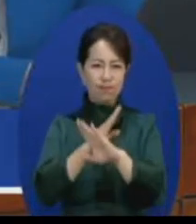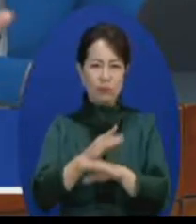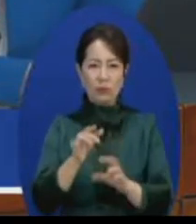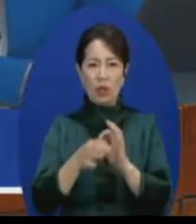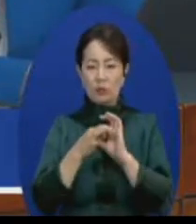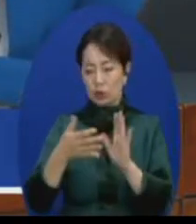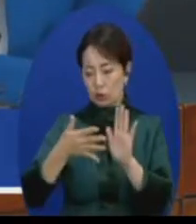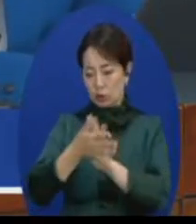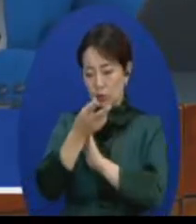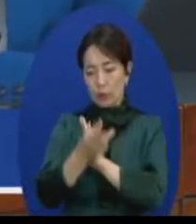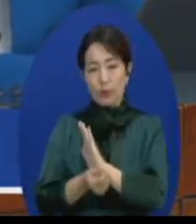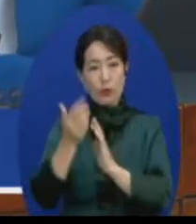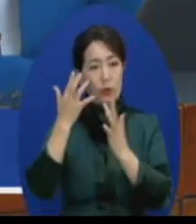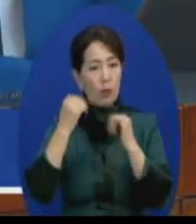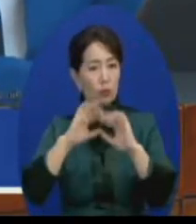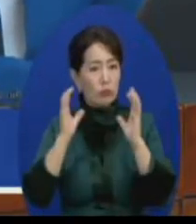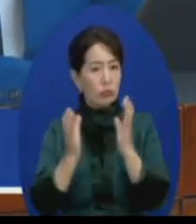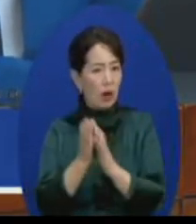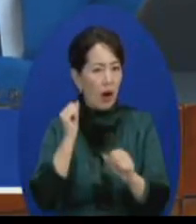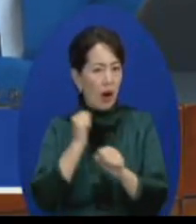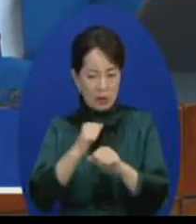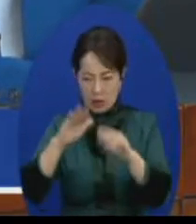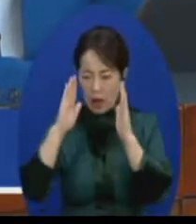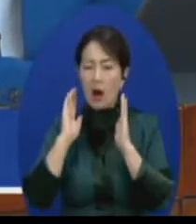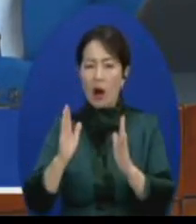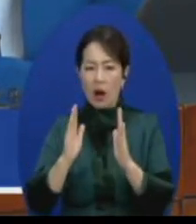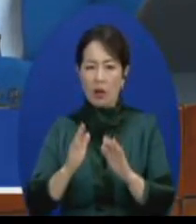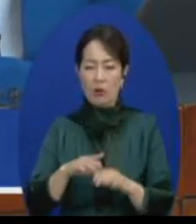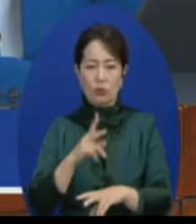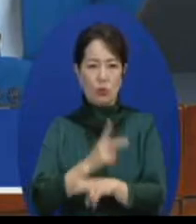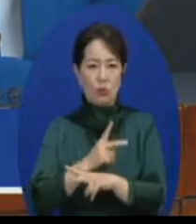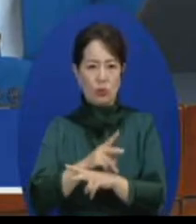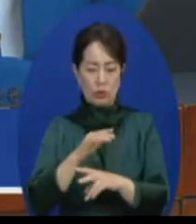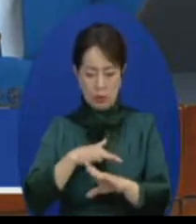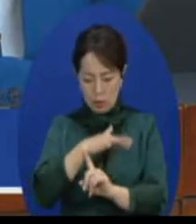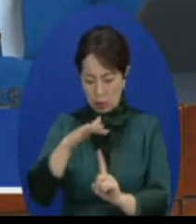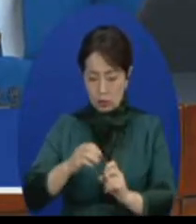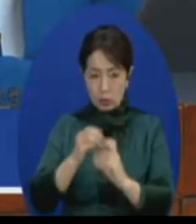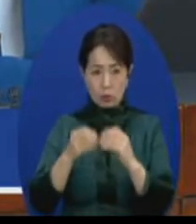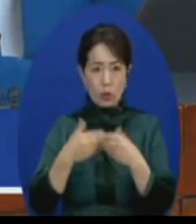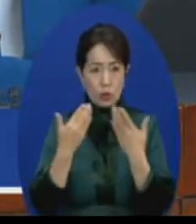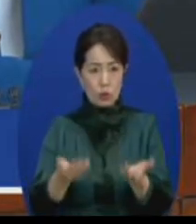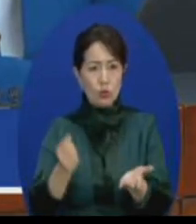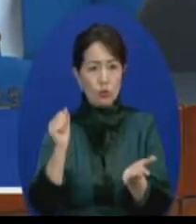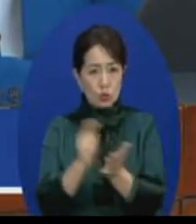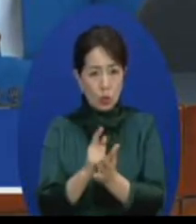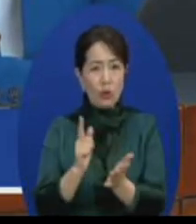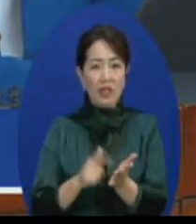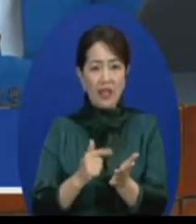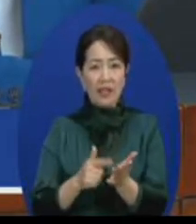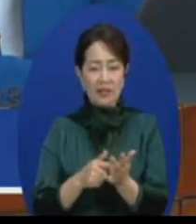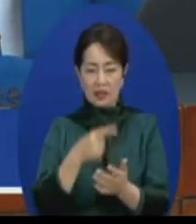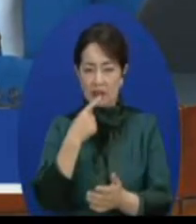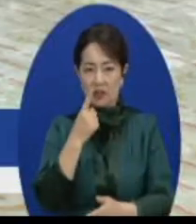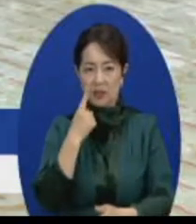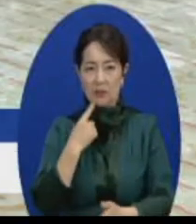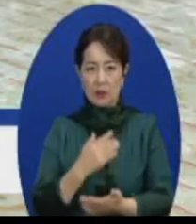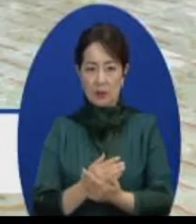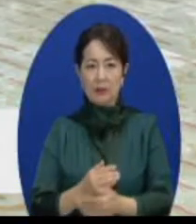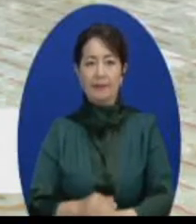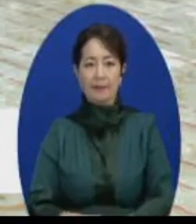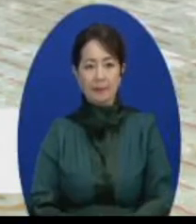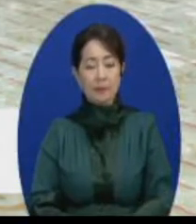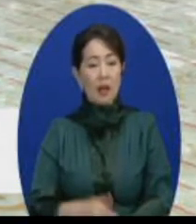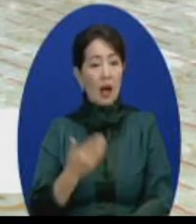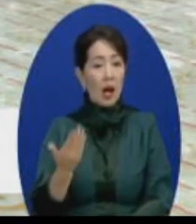мөнгө зохион байгуулах үүднээс энэ бүхэн дээр бид анхаарах хөл хэрэгцээ орчин бүрдүүлэх энэ шаардлага бол сайн зүйл байгаа шүү гэж хэлээ гэж бодлоо.